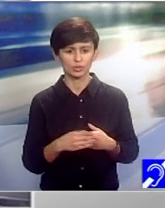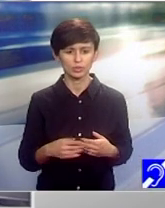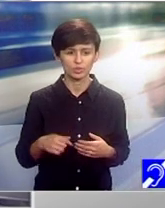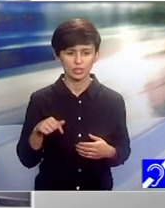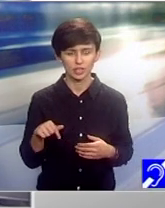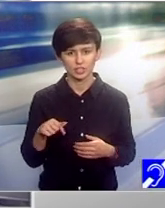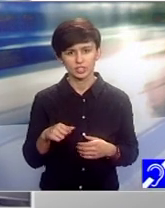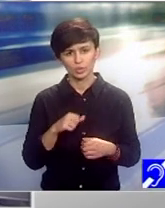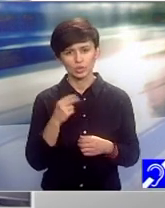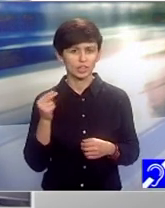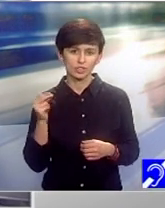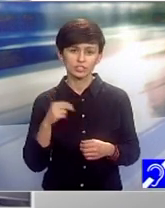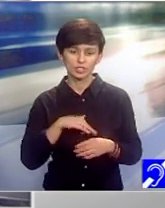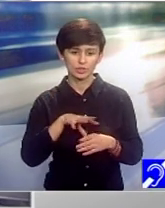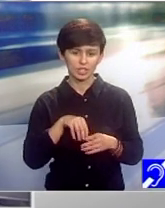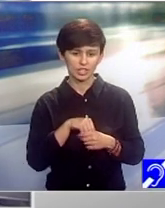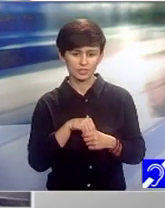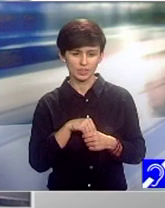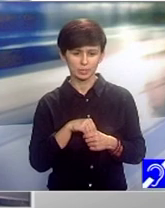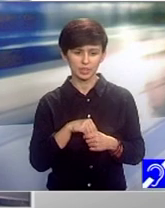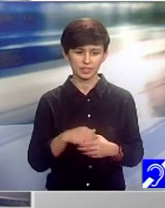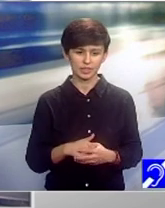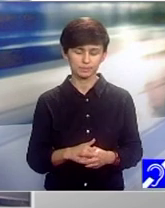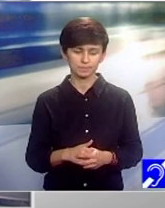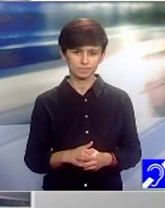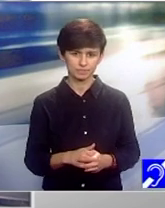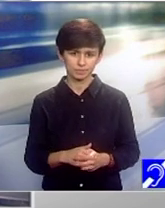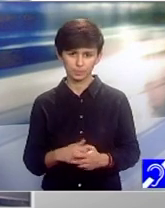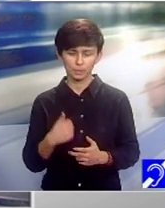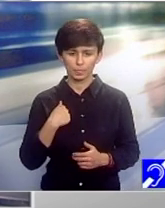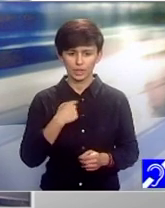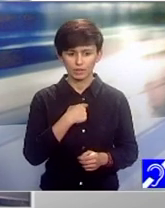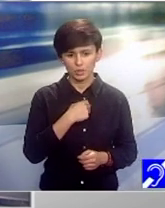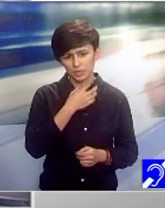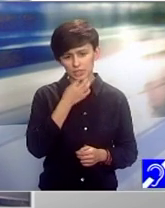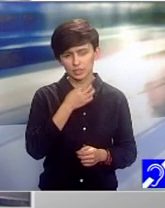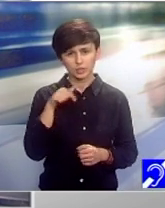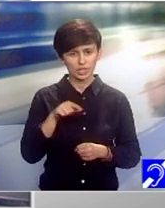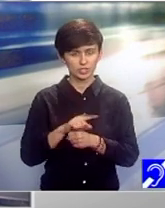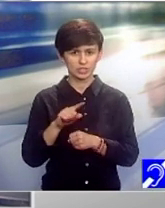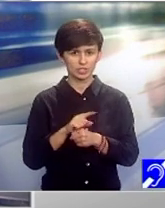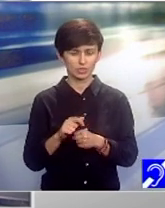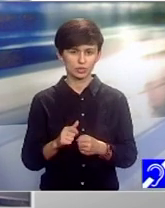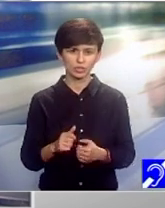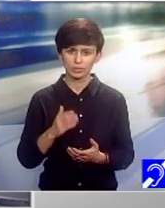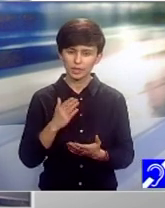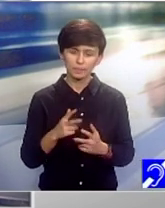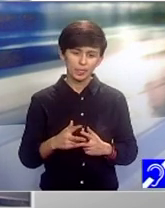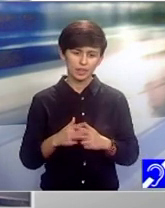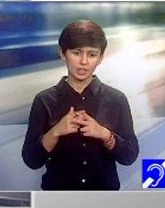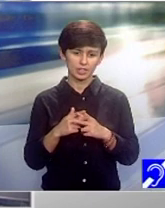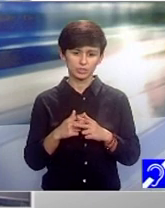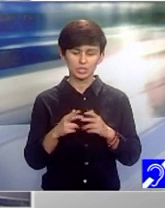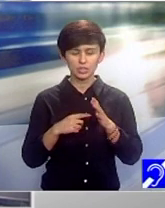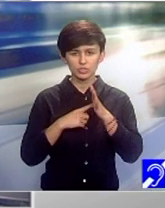care îi susține, dar o să vorbim puțin mai târziu la Și pot să spun că acel lucru m-a determinat să... deci mi-a